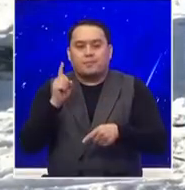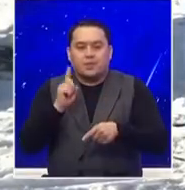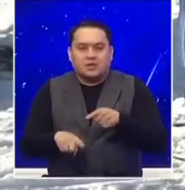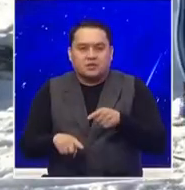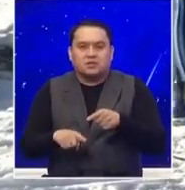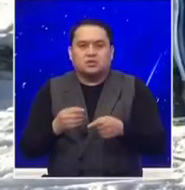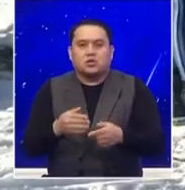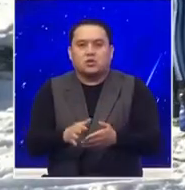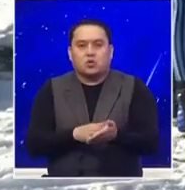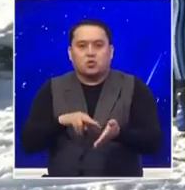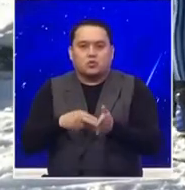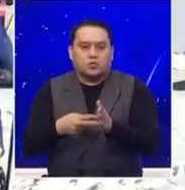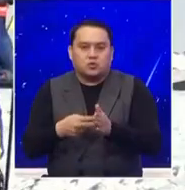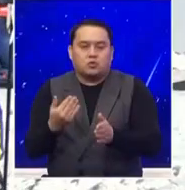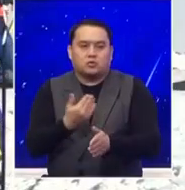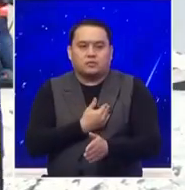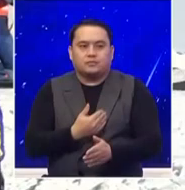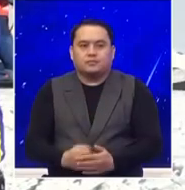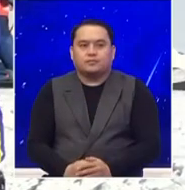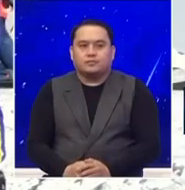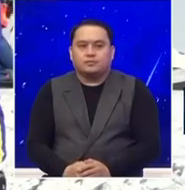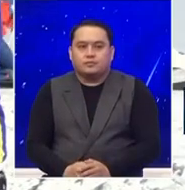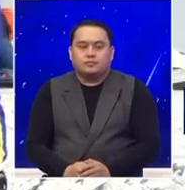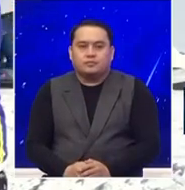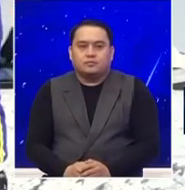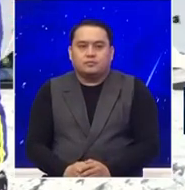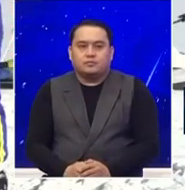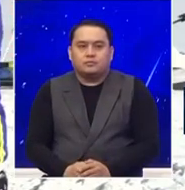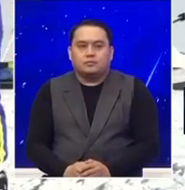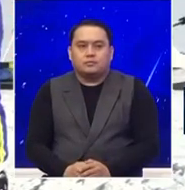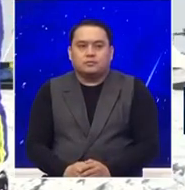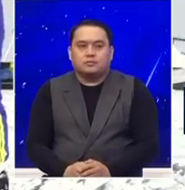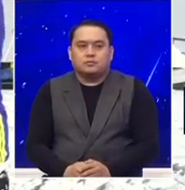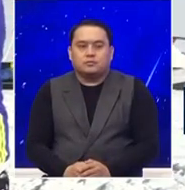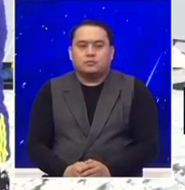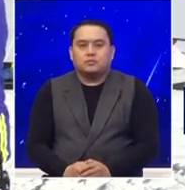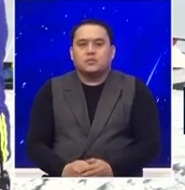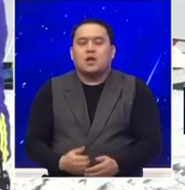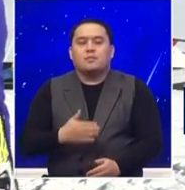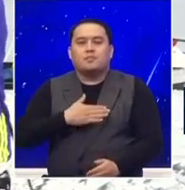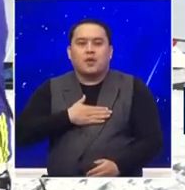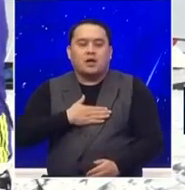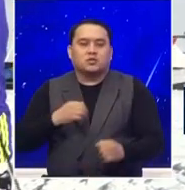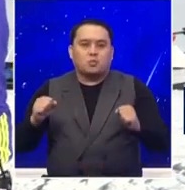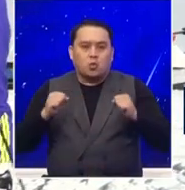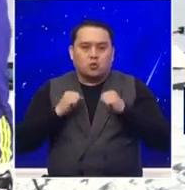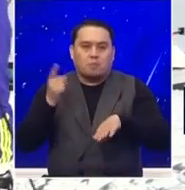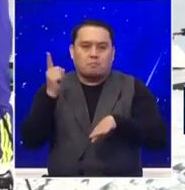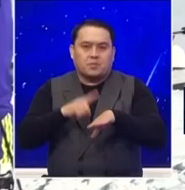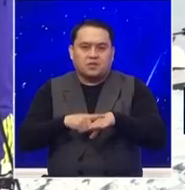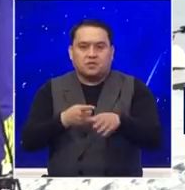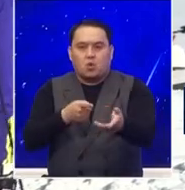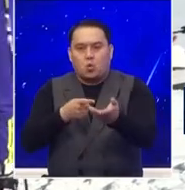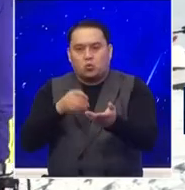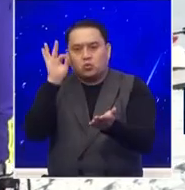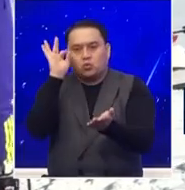үздік шығуды жоспарлап қойған. Все важно и все как бы дается по-своему. Биатлон спортында жеңіске жету үшін мылтықтан атқан оғын